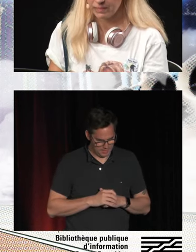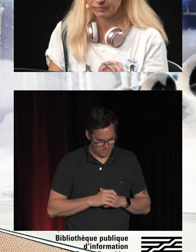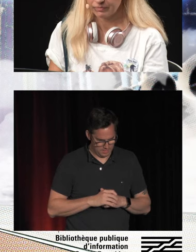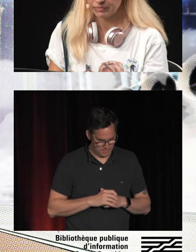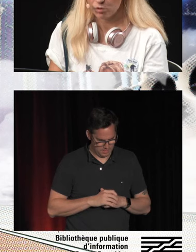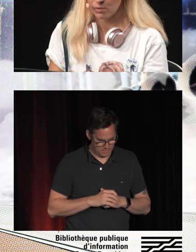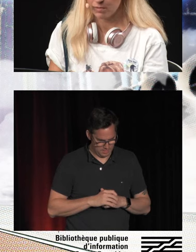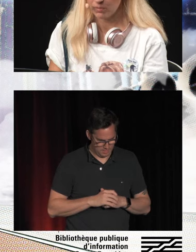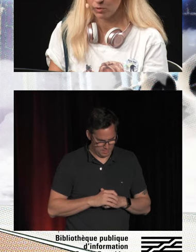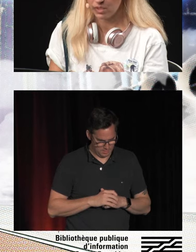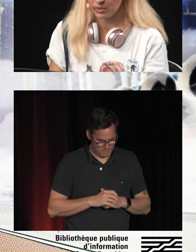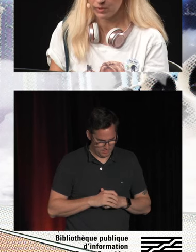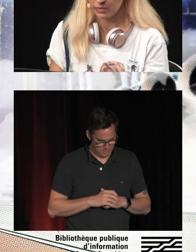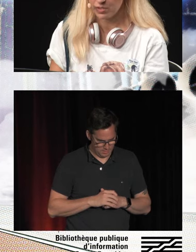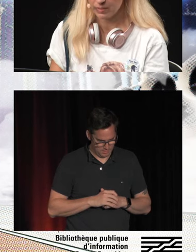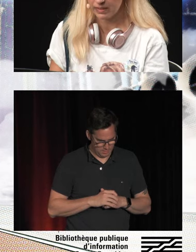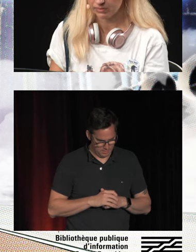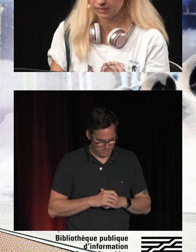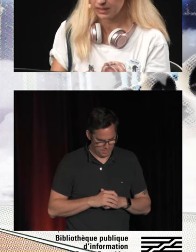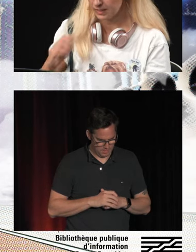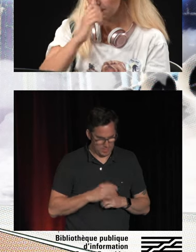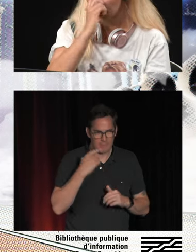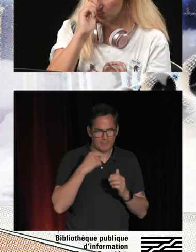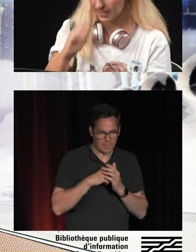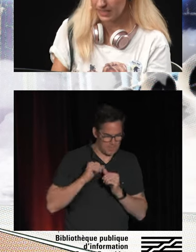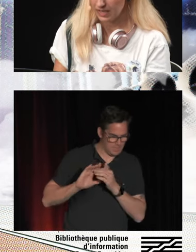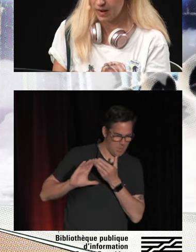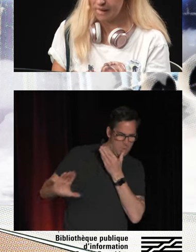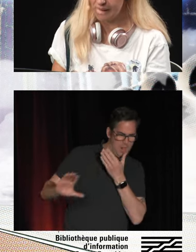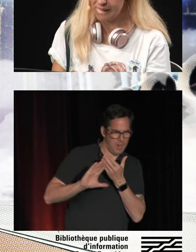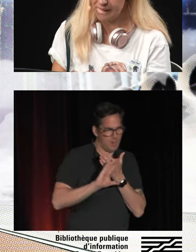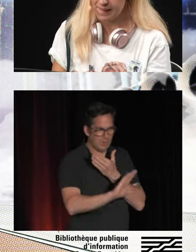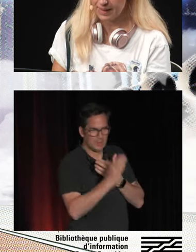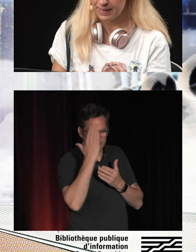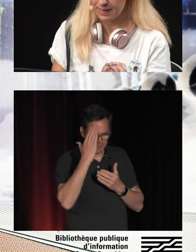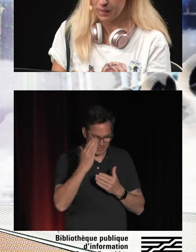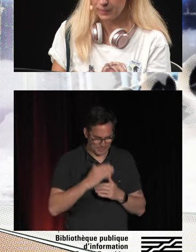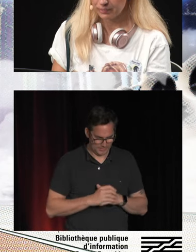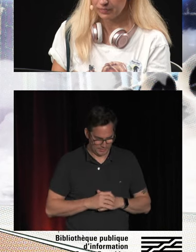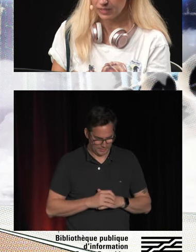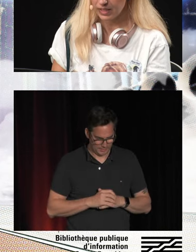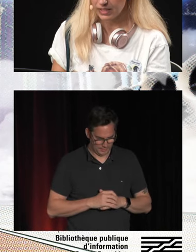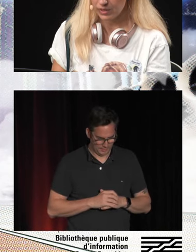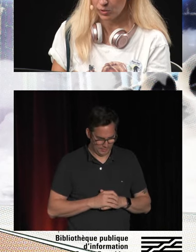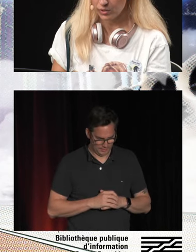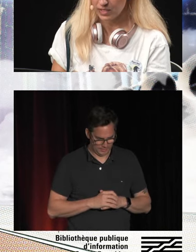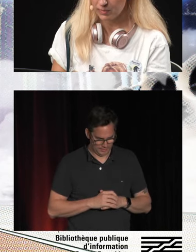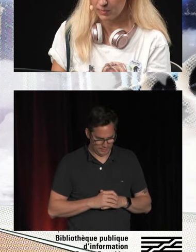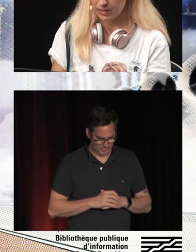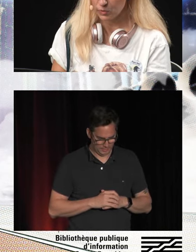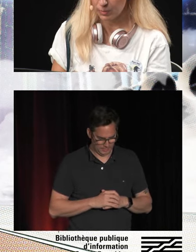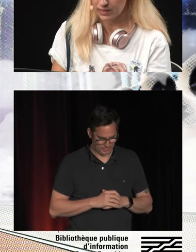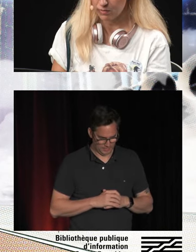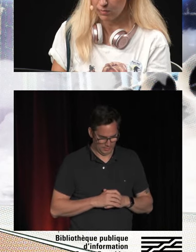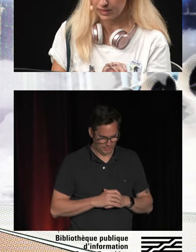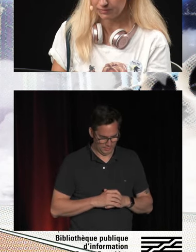Ok. Je me mets vraiment loin parce que si jamais... Voilà, c'est ok. Allez. Allez, on lance les